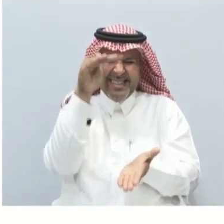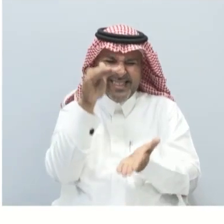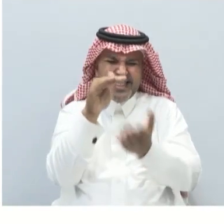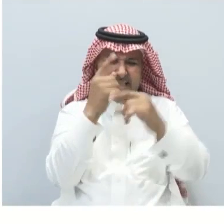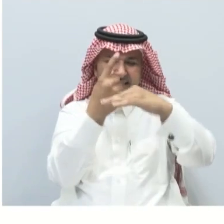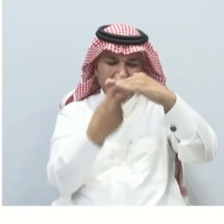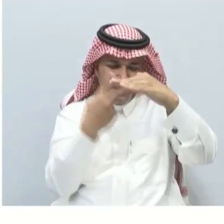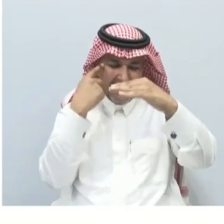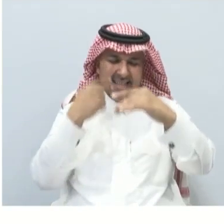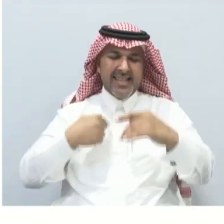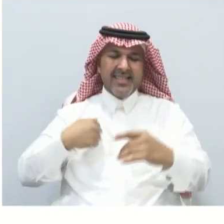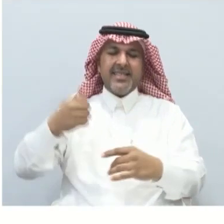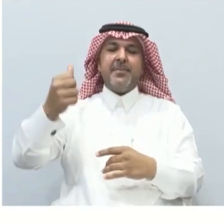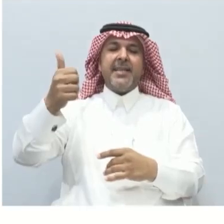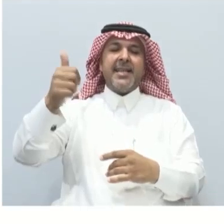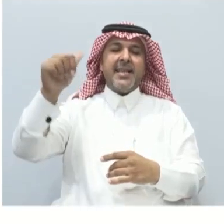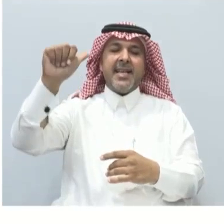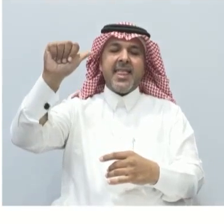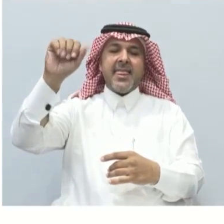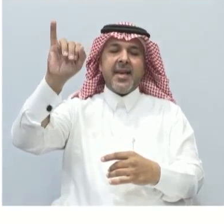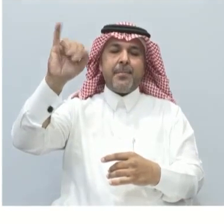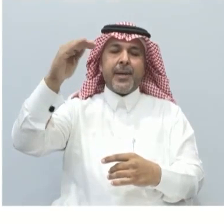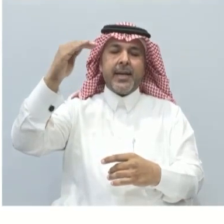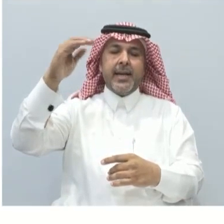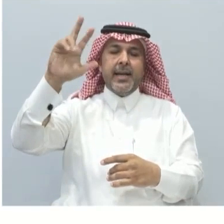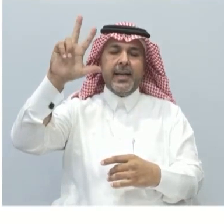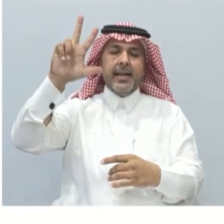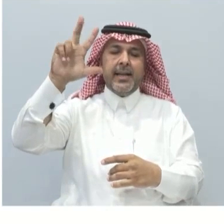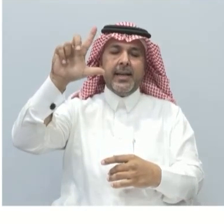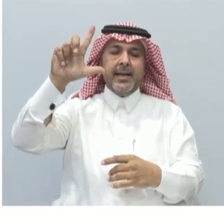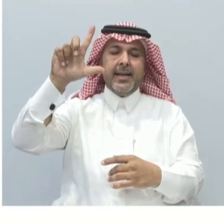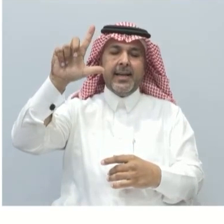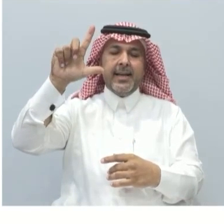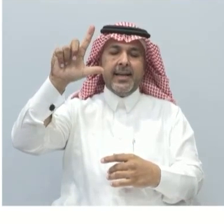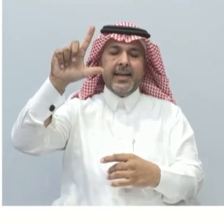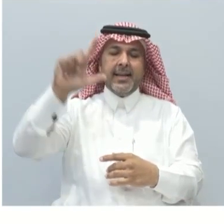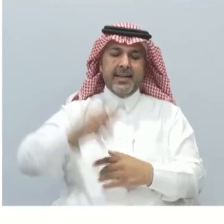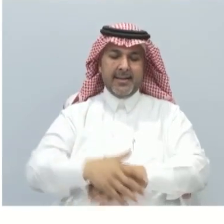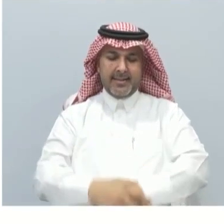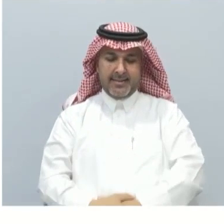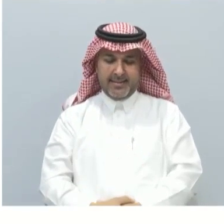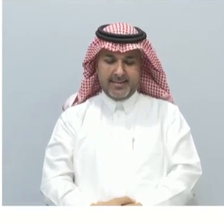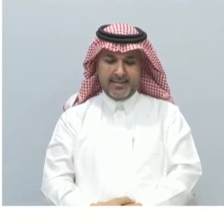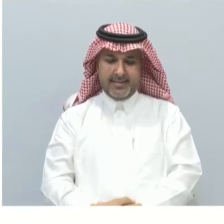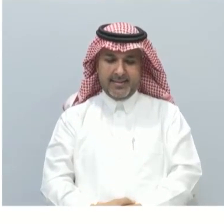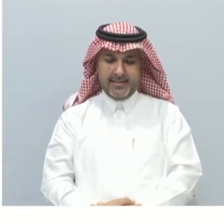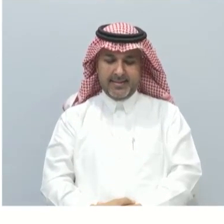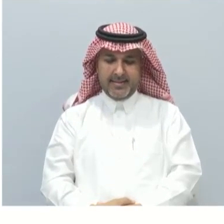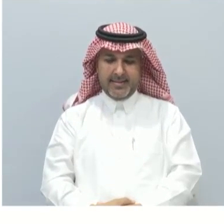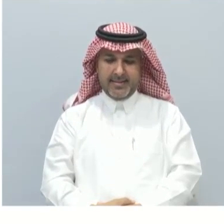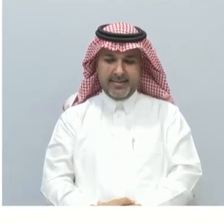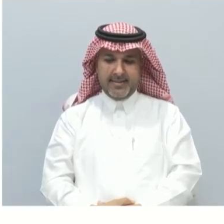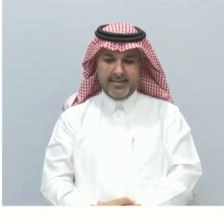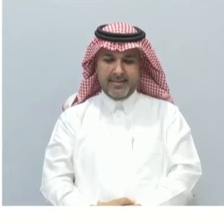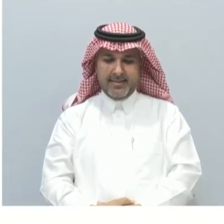لكن يوم دخل عليها سالب شوفوا معي الداله اللي بالازرق هي الدوله الاصليه كانت نمو لكن يوم دخل عليها